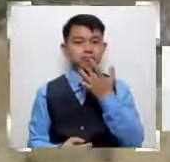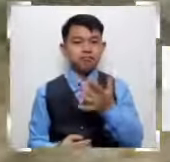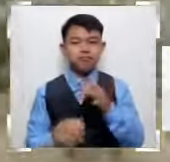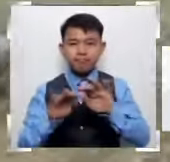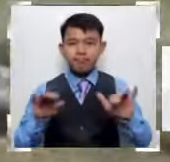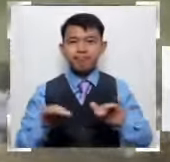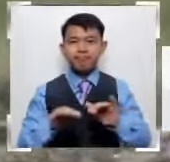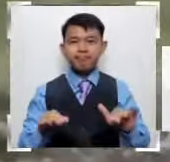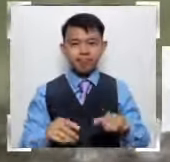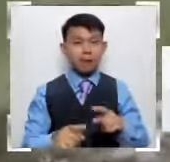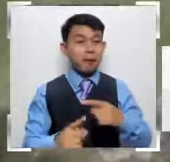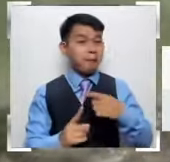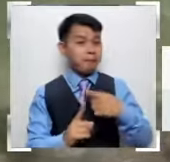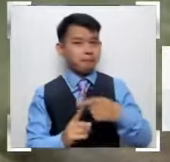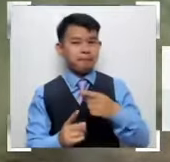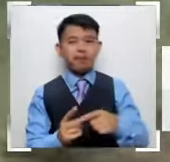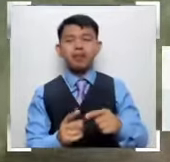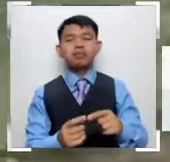napakamaaliwalas ng paligid.